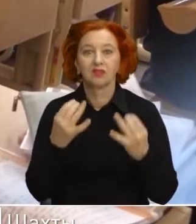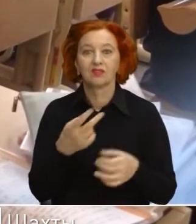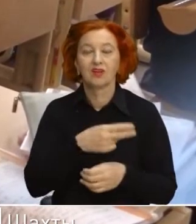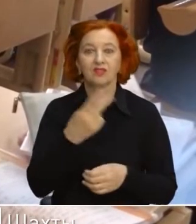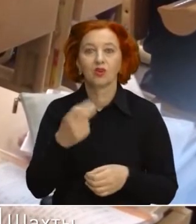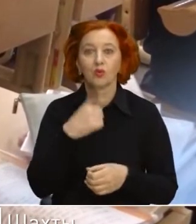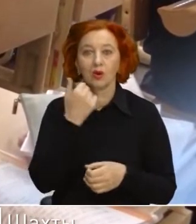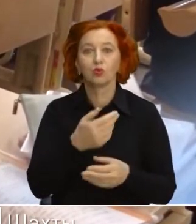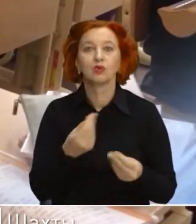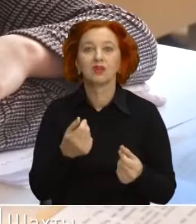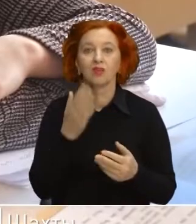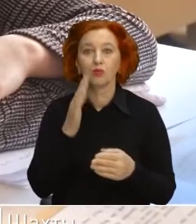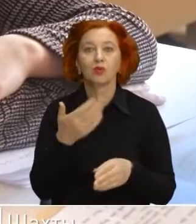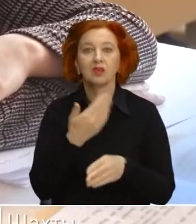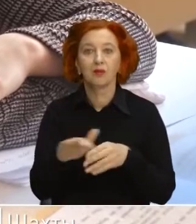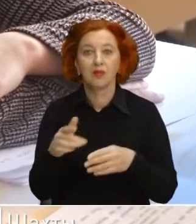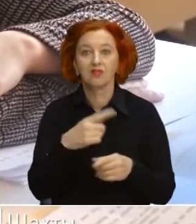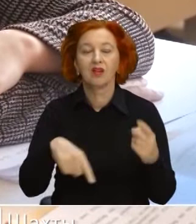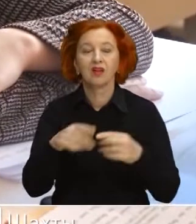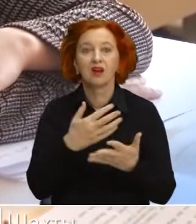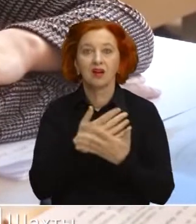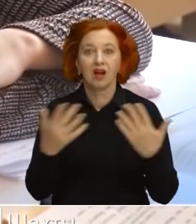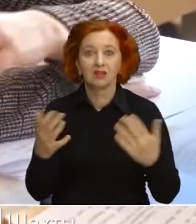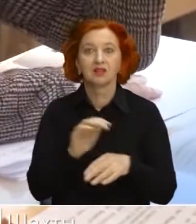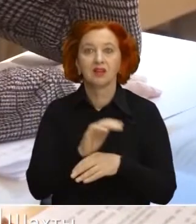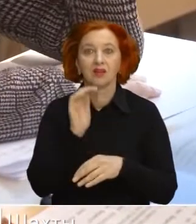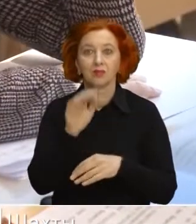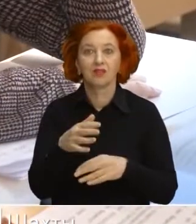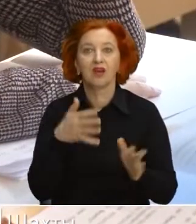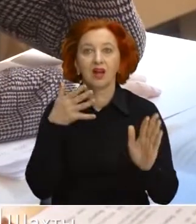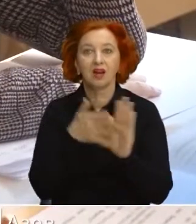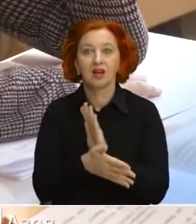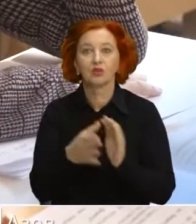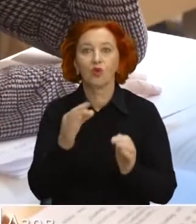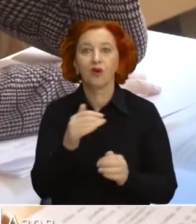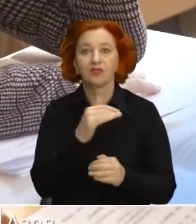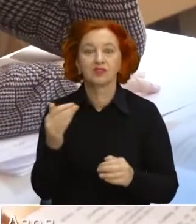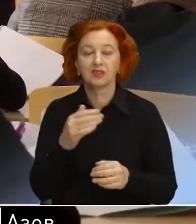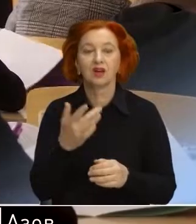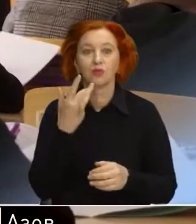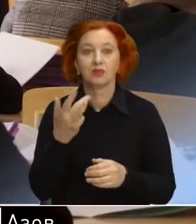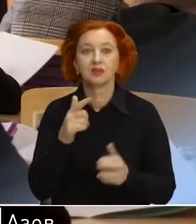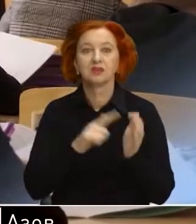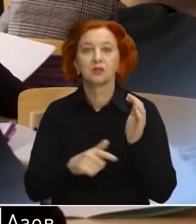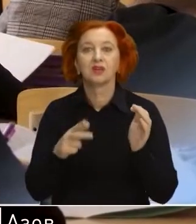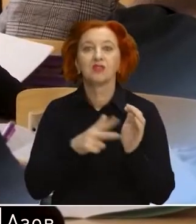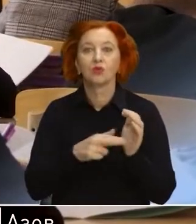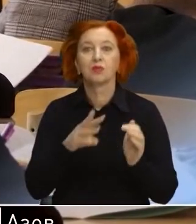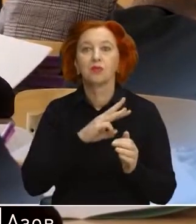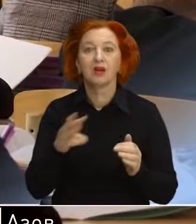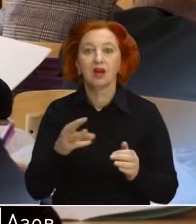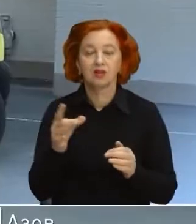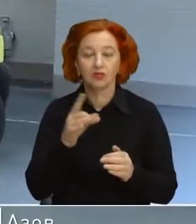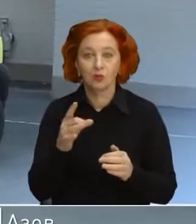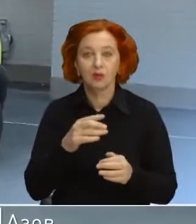2022 году средства будут направлены в разные сферы развития региона. Расходы на социальную политику составят 78 миллиардов рублей,